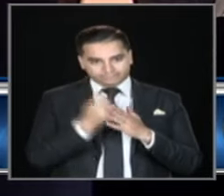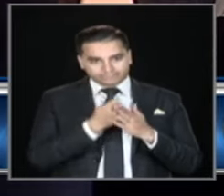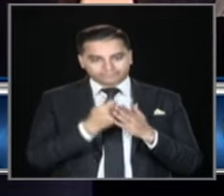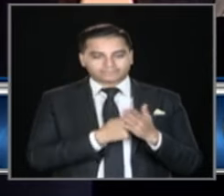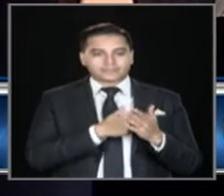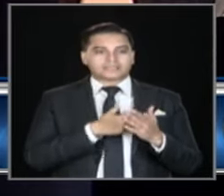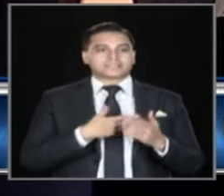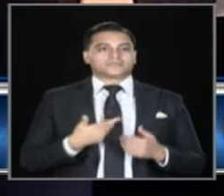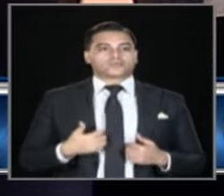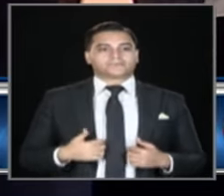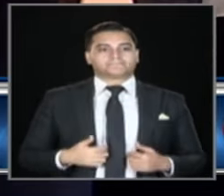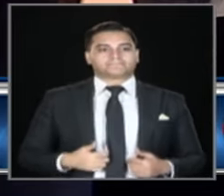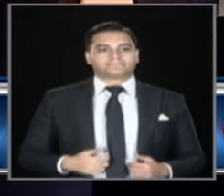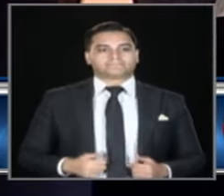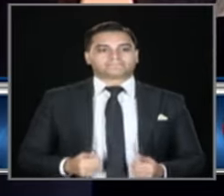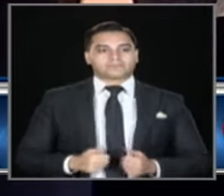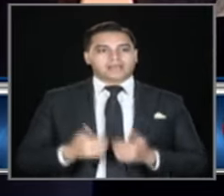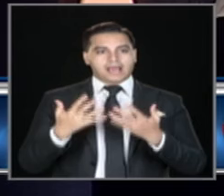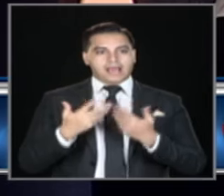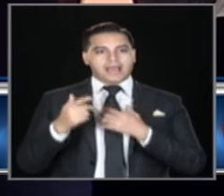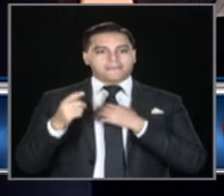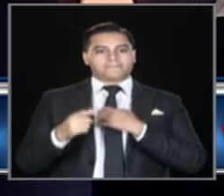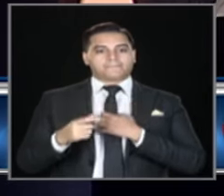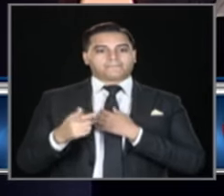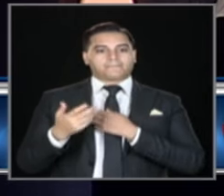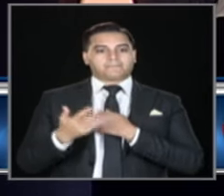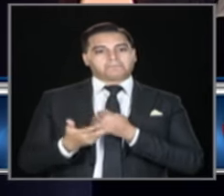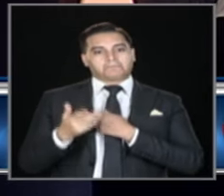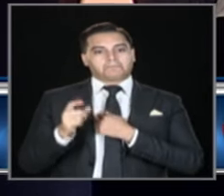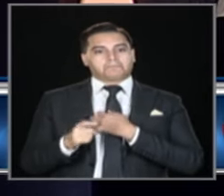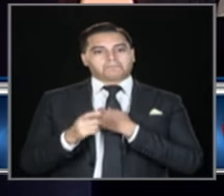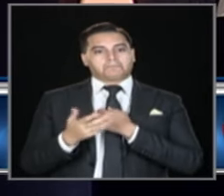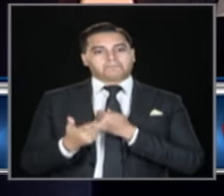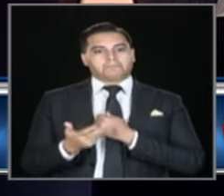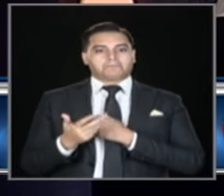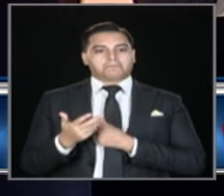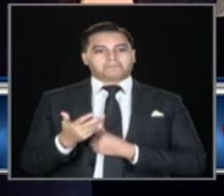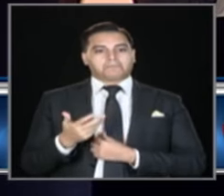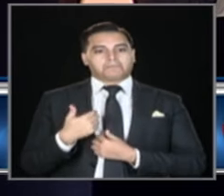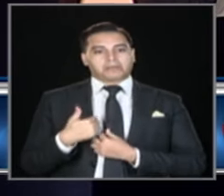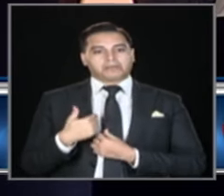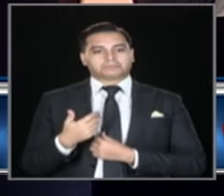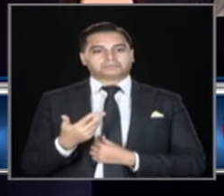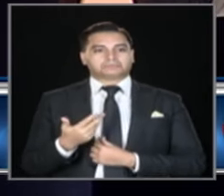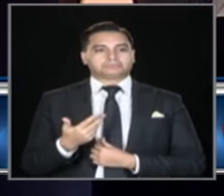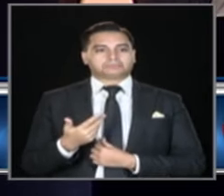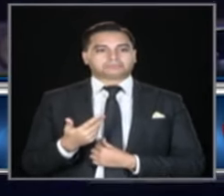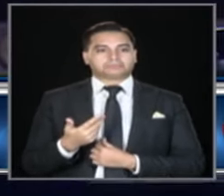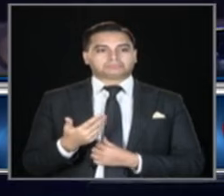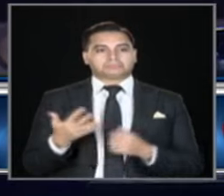عبقريات عدتم كامل رمضان انا وصلت لحد